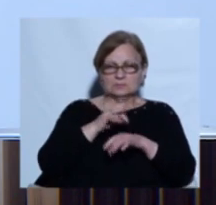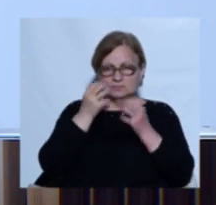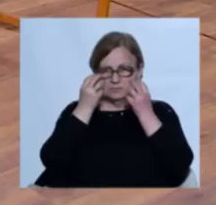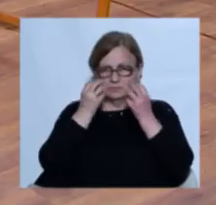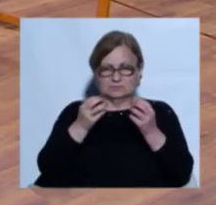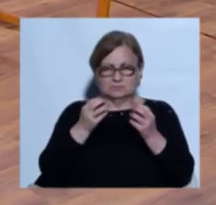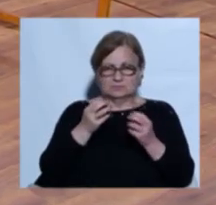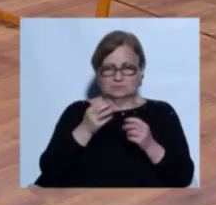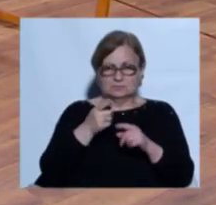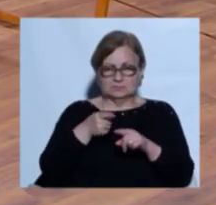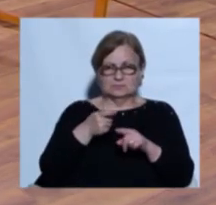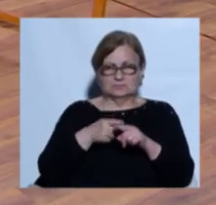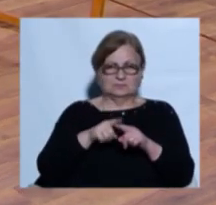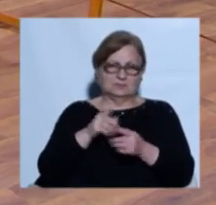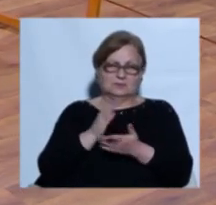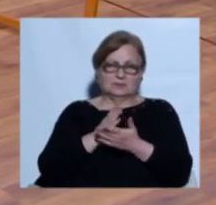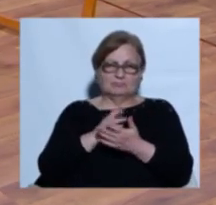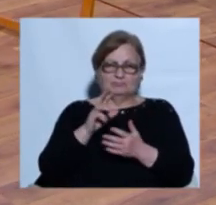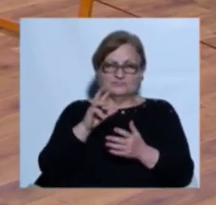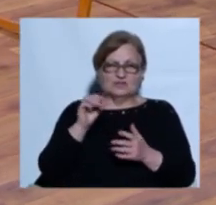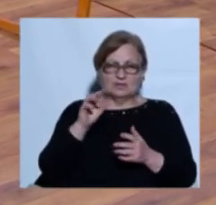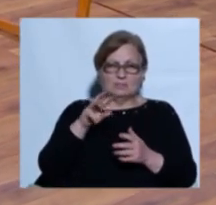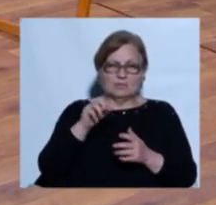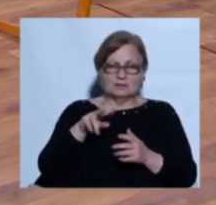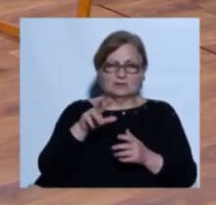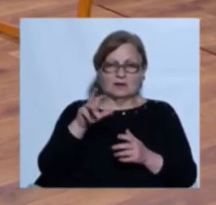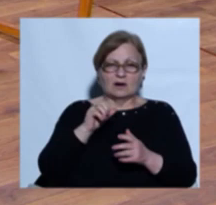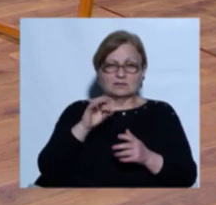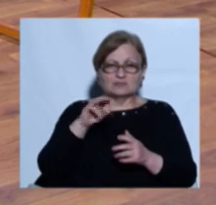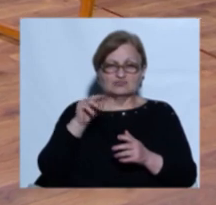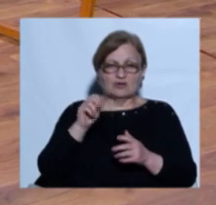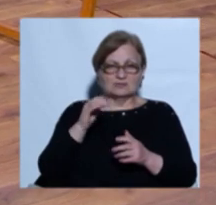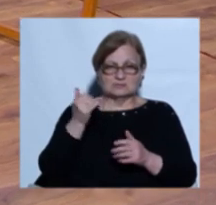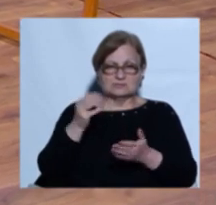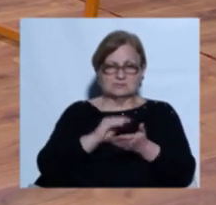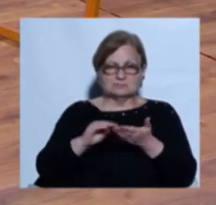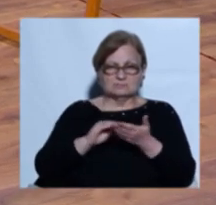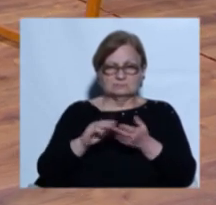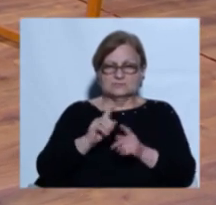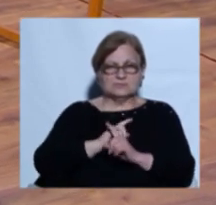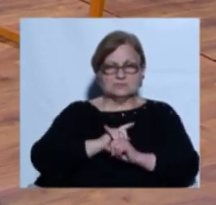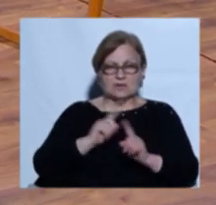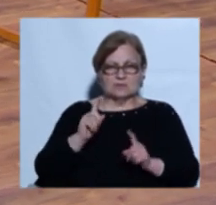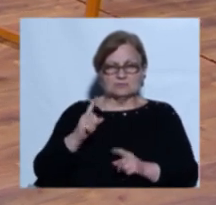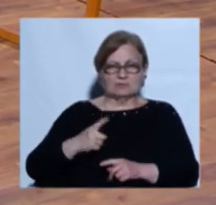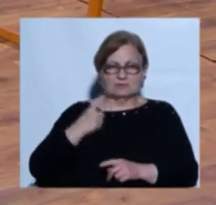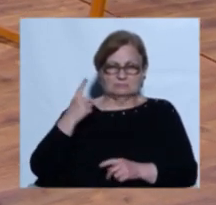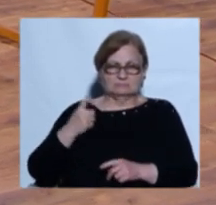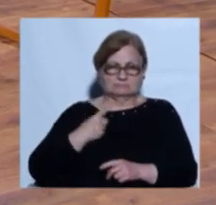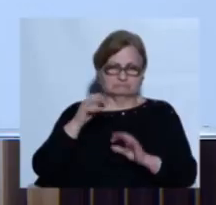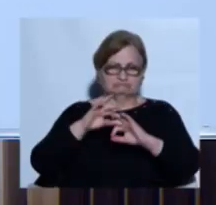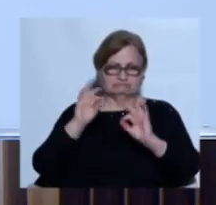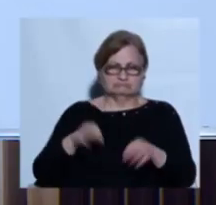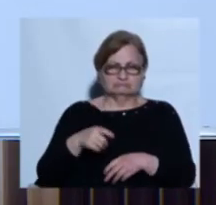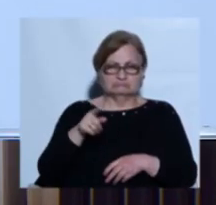შეანელოს. აი ეს არის ჯემალ ქარჩხაძის როგორც მწერლის საოცარი დიდოსტატობა და არა მხოლოდ